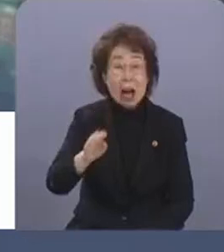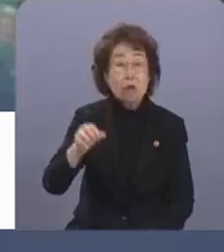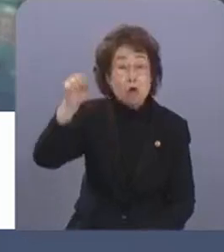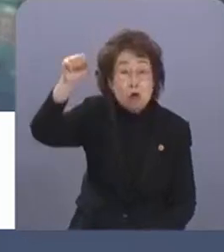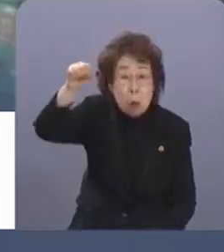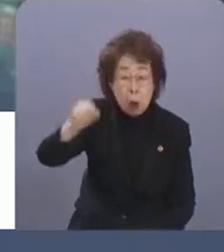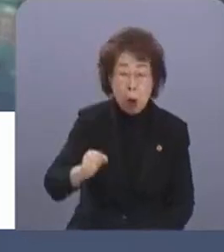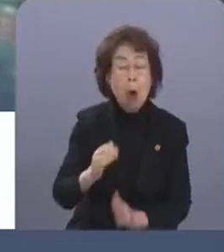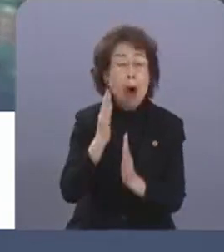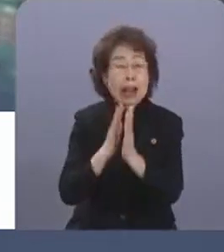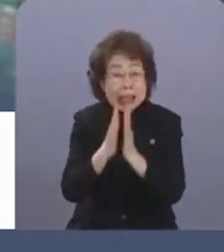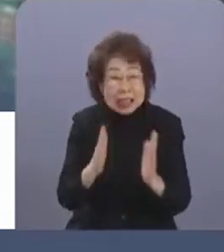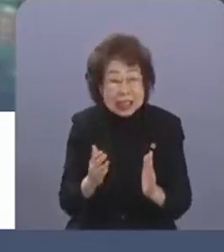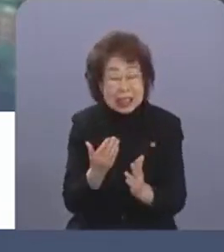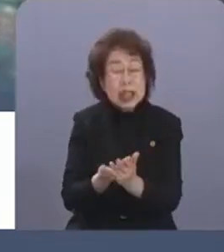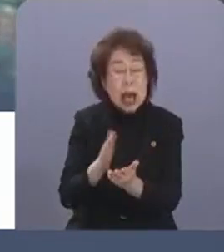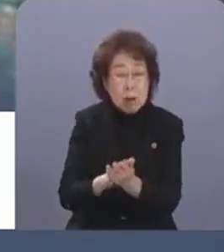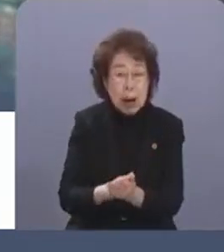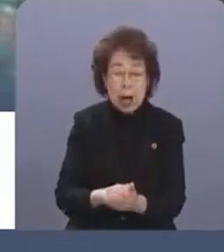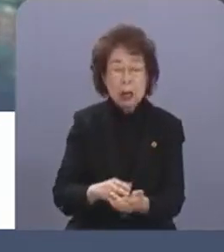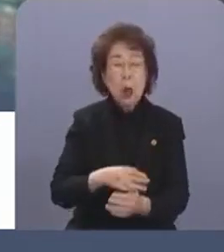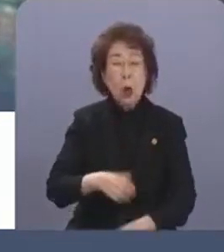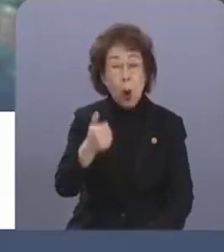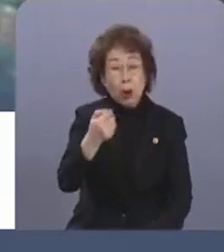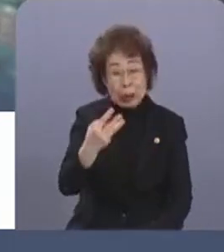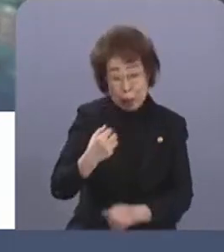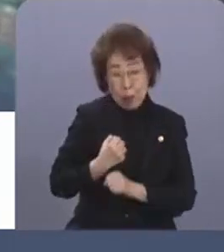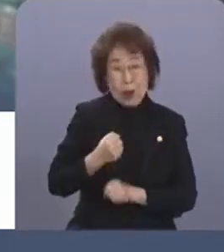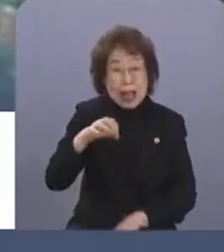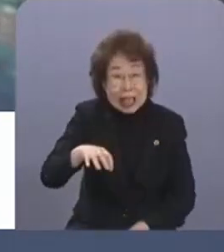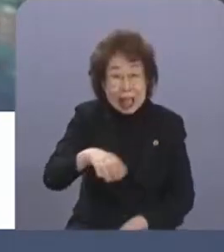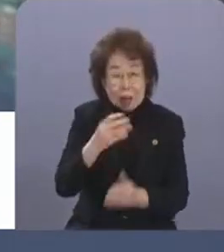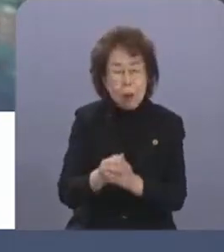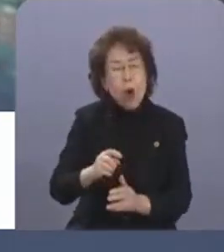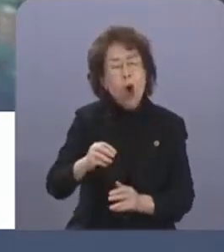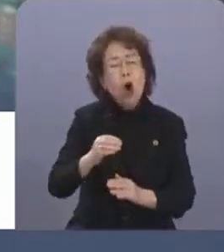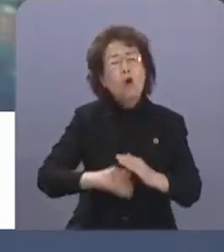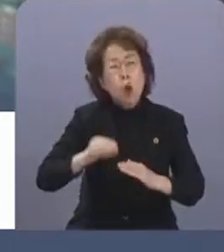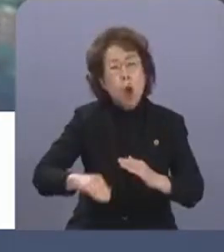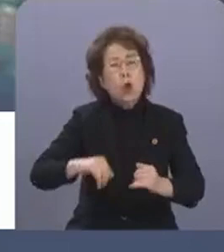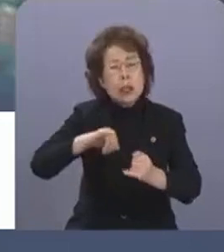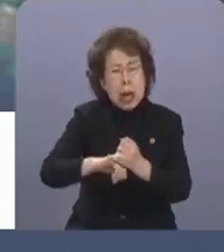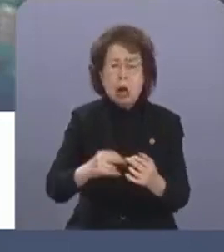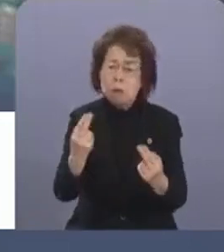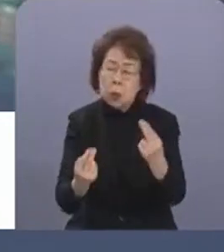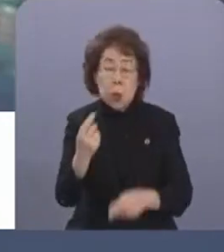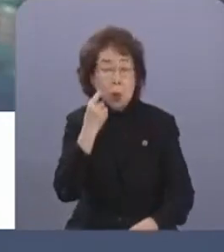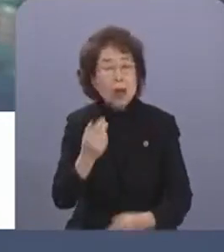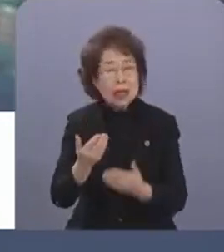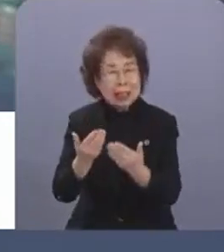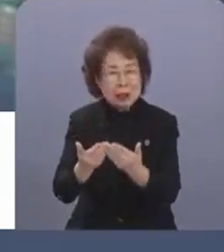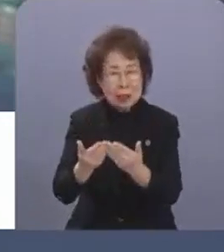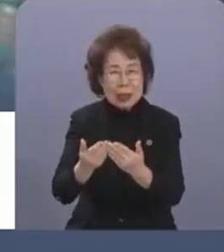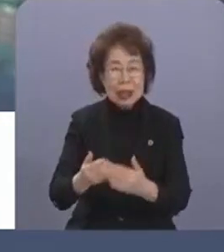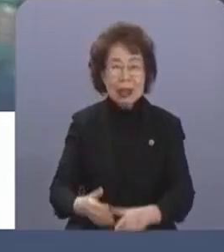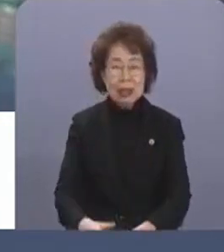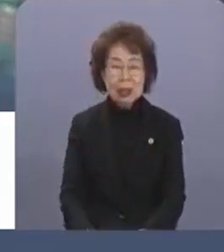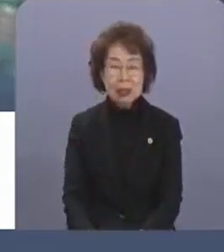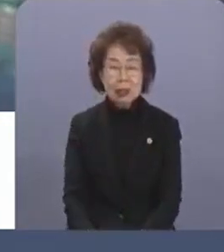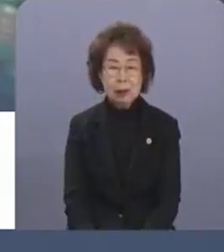후보들의 그린시티 개발과 또 53사단 터 활용 방안 공약을 비교 분석했습니다. 보도에 강현수 기자입니다.